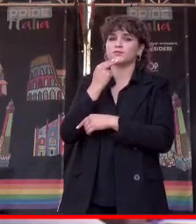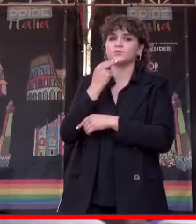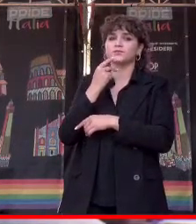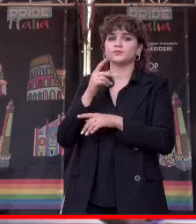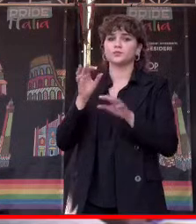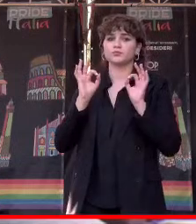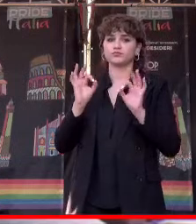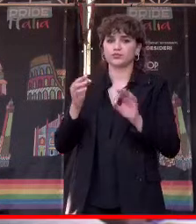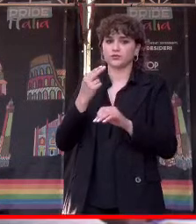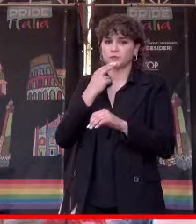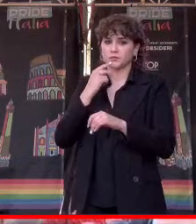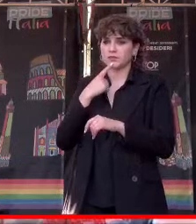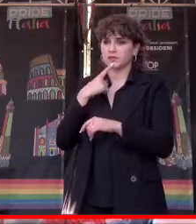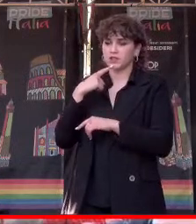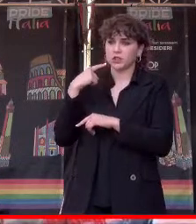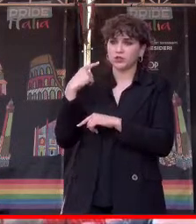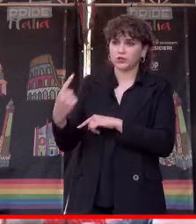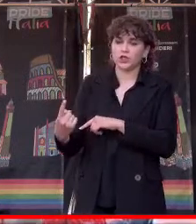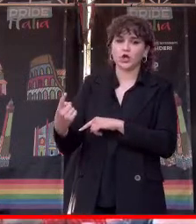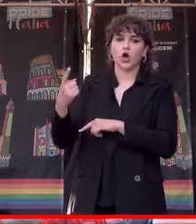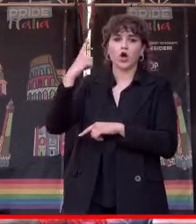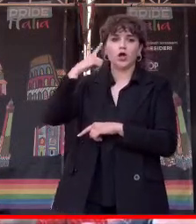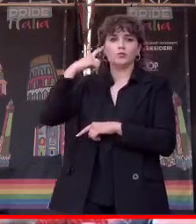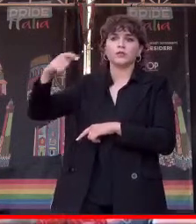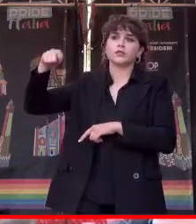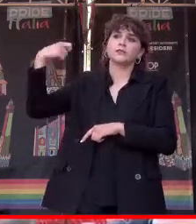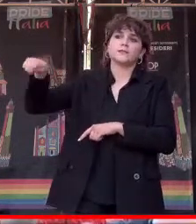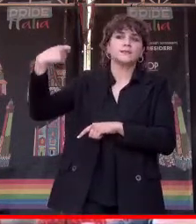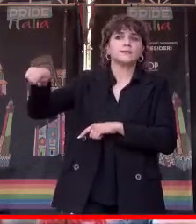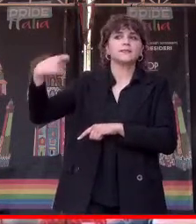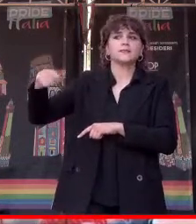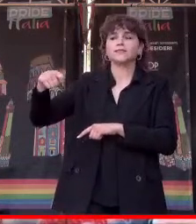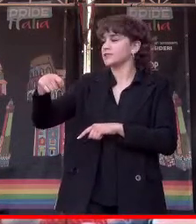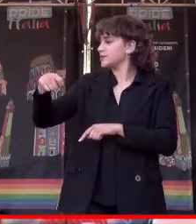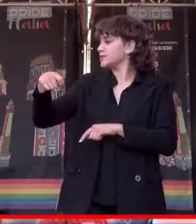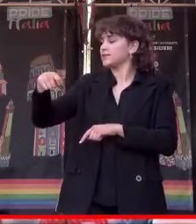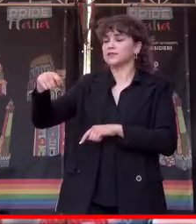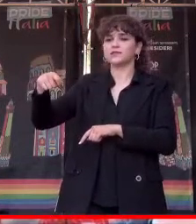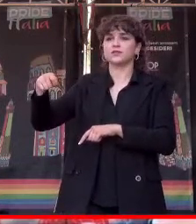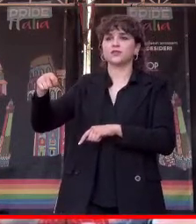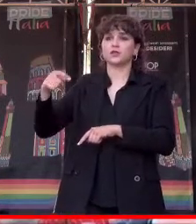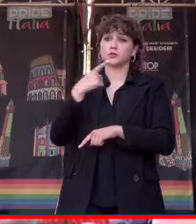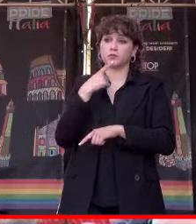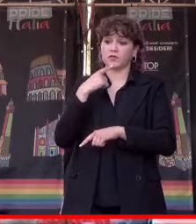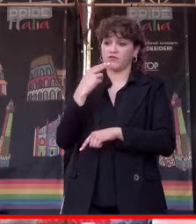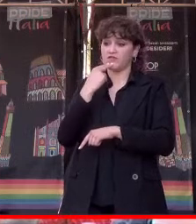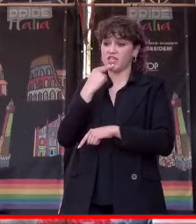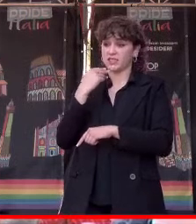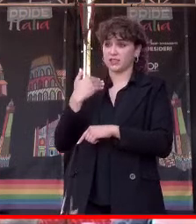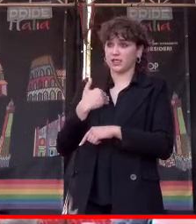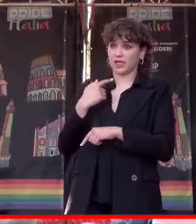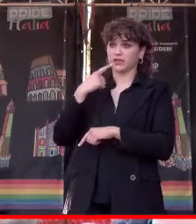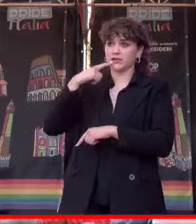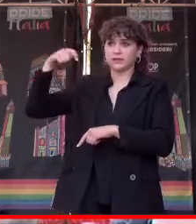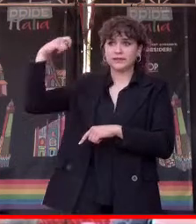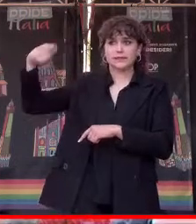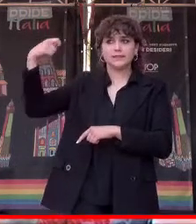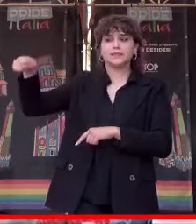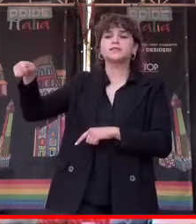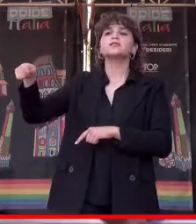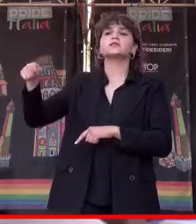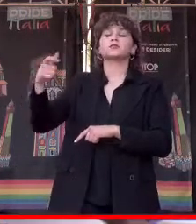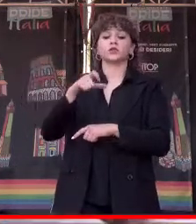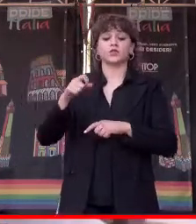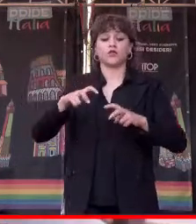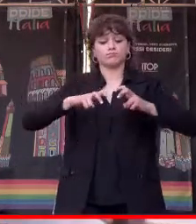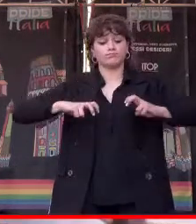gli tiro le orecchie anche io, lui mi fischierà, io gli tiro le orecchie, per cui c'è da mettersi attorno al tavolo